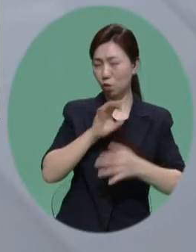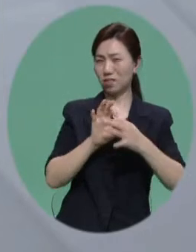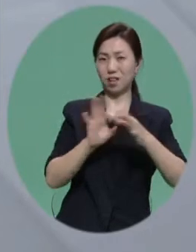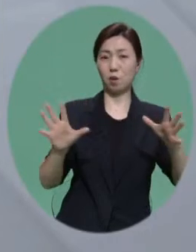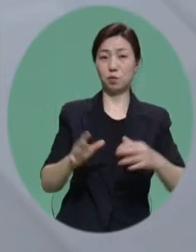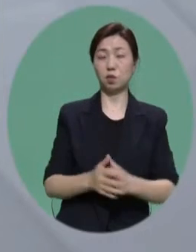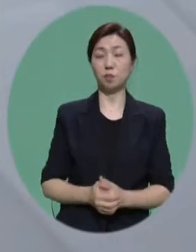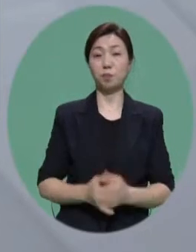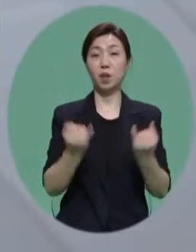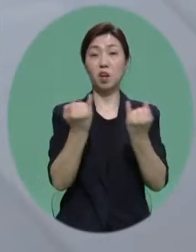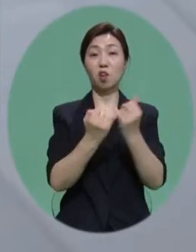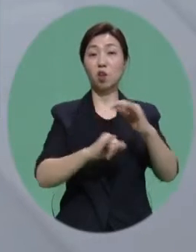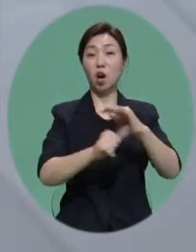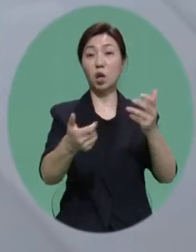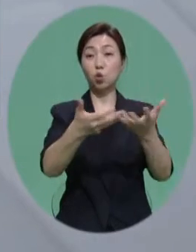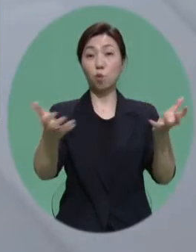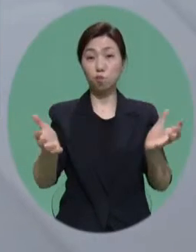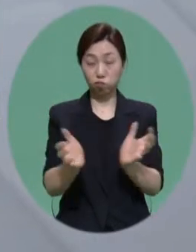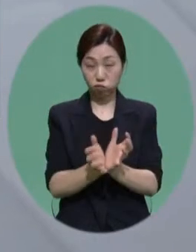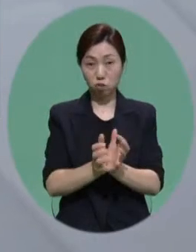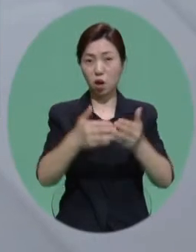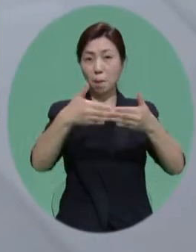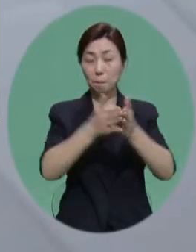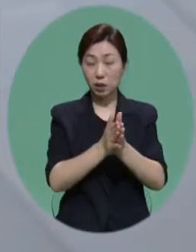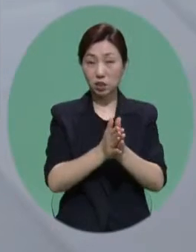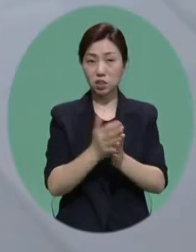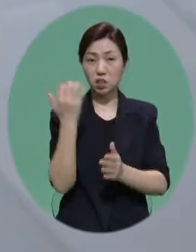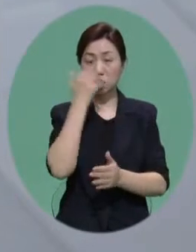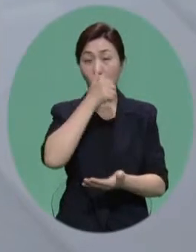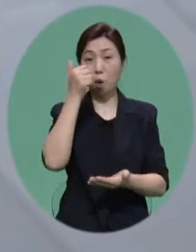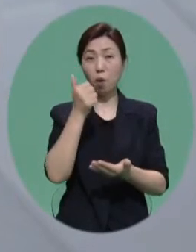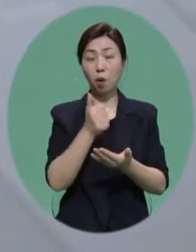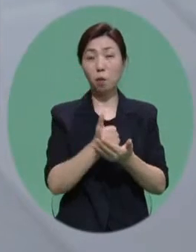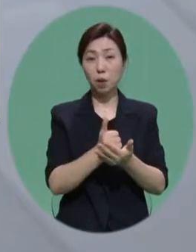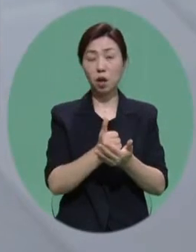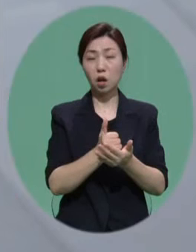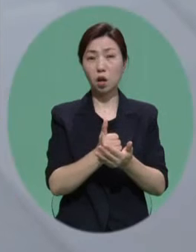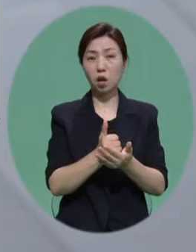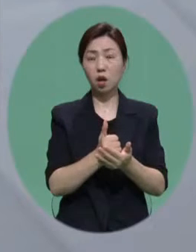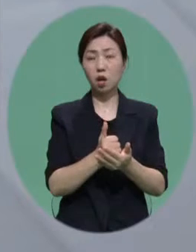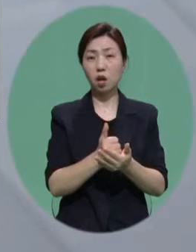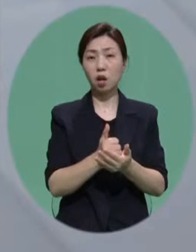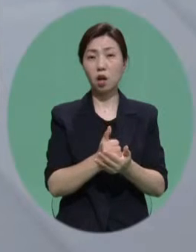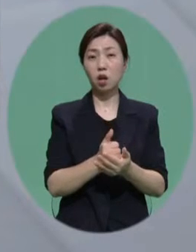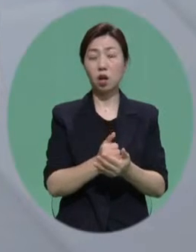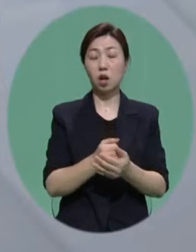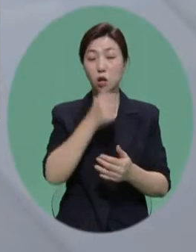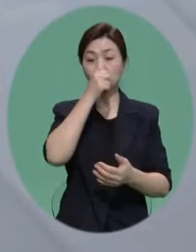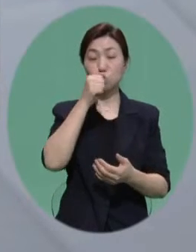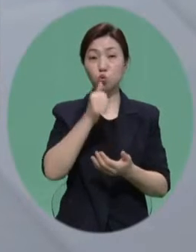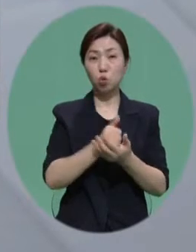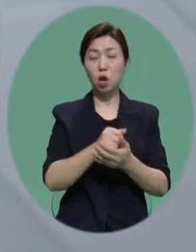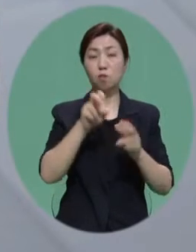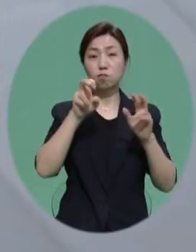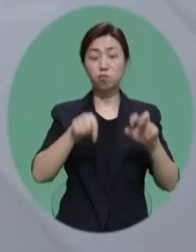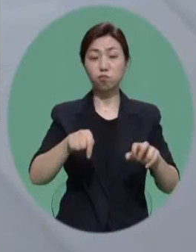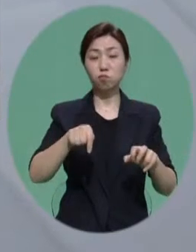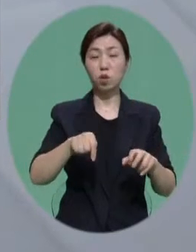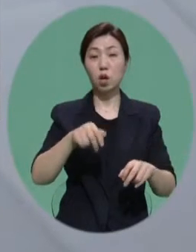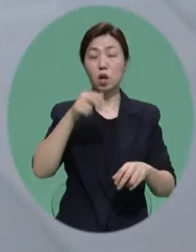여가부 피지 또 성폭력 무고 째 신설이 왜 총련 공약에 가 있습니까 제가 깜짝 놀랬어요